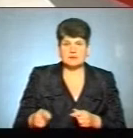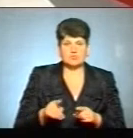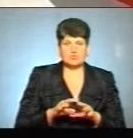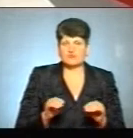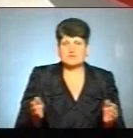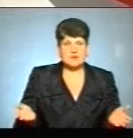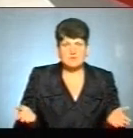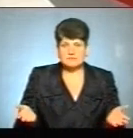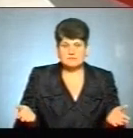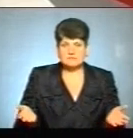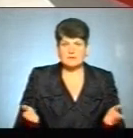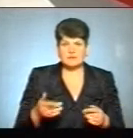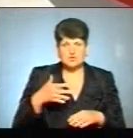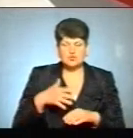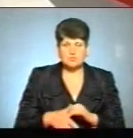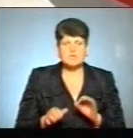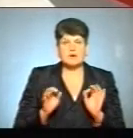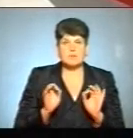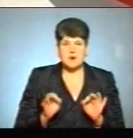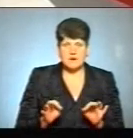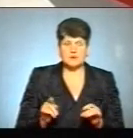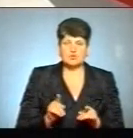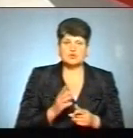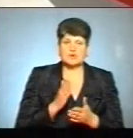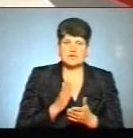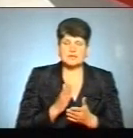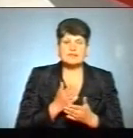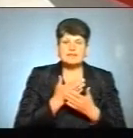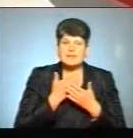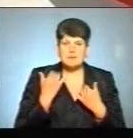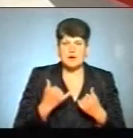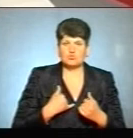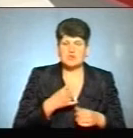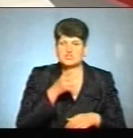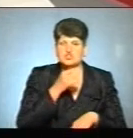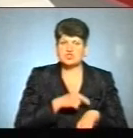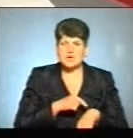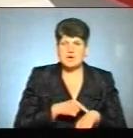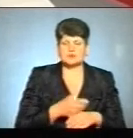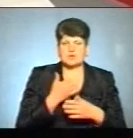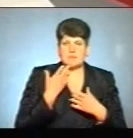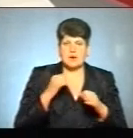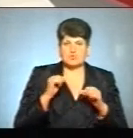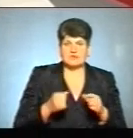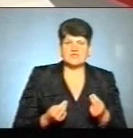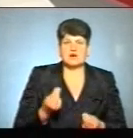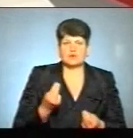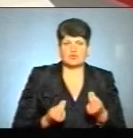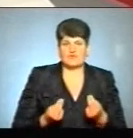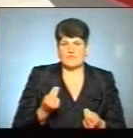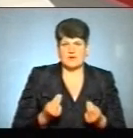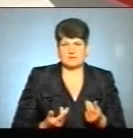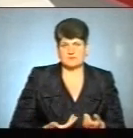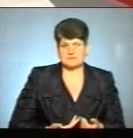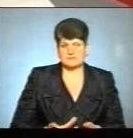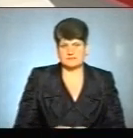все було. Тобто ви зрозумієте правильно, що немає в нас вже часу і немає можливості жартувати і бавитися з